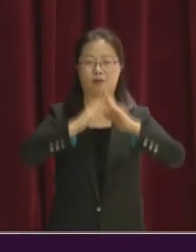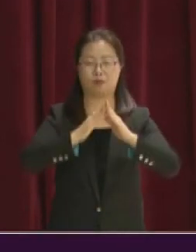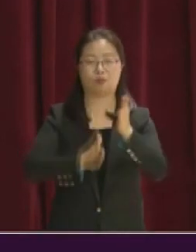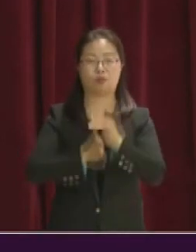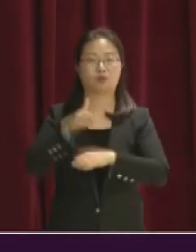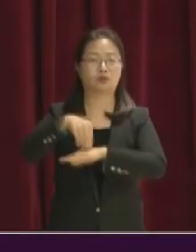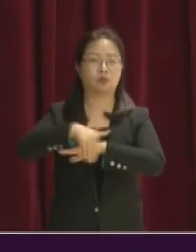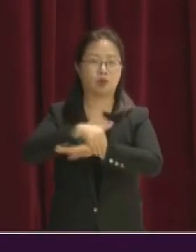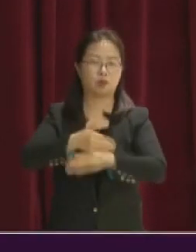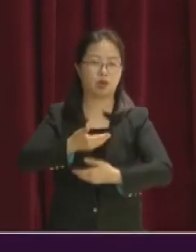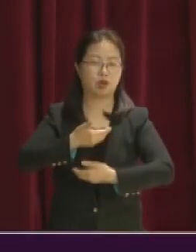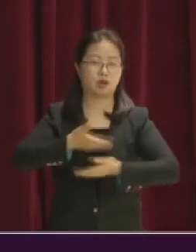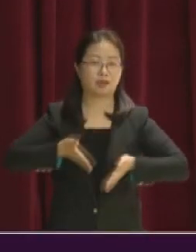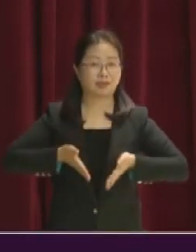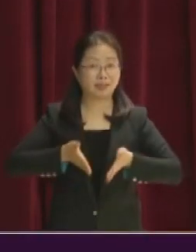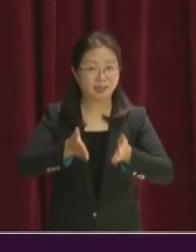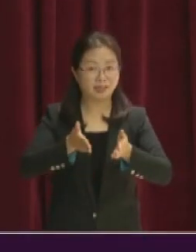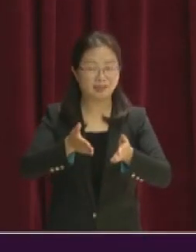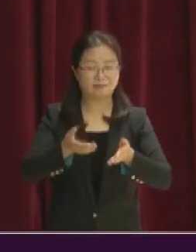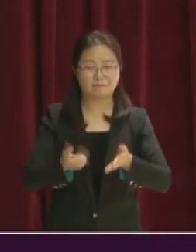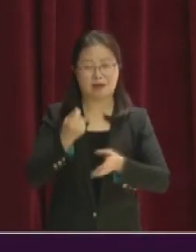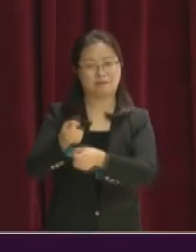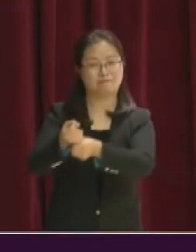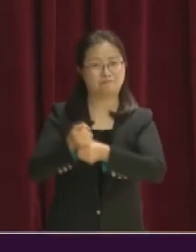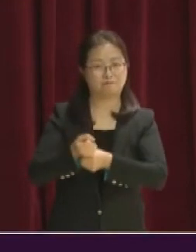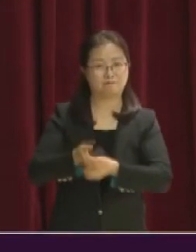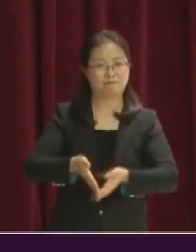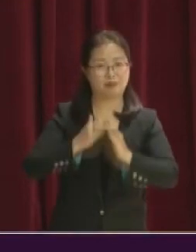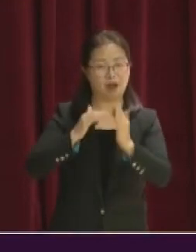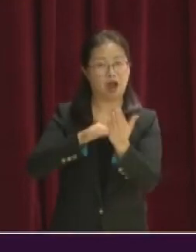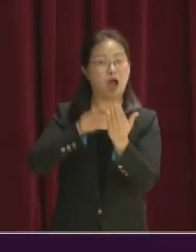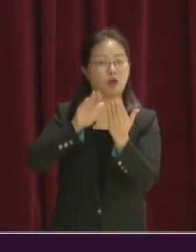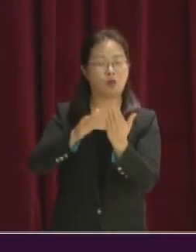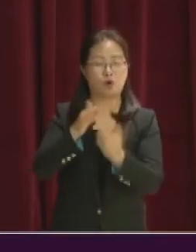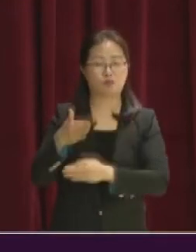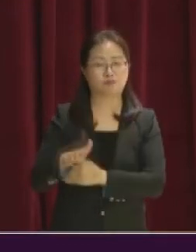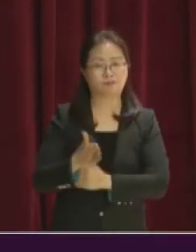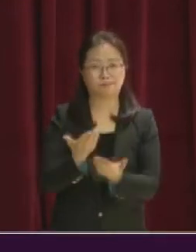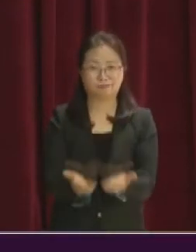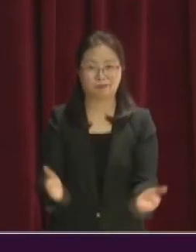도시계획 도로를 조기 개설하고 어항시설을